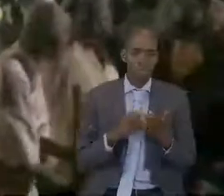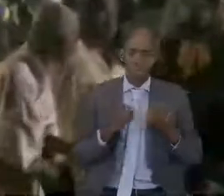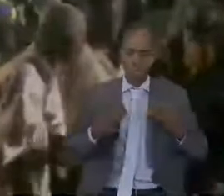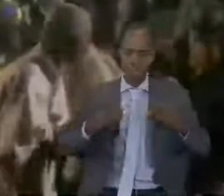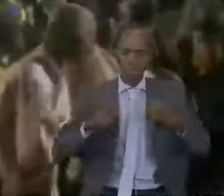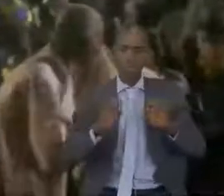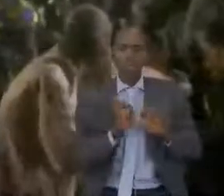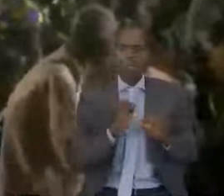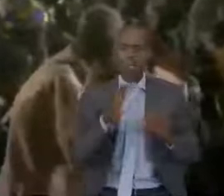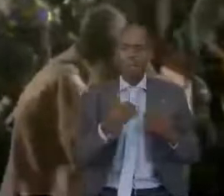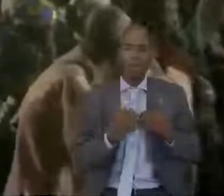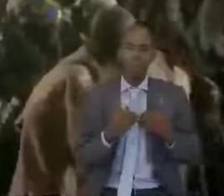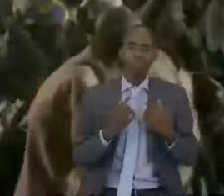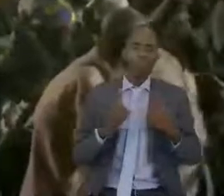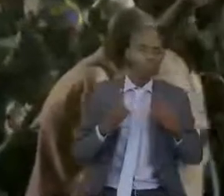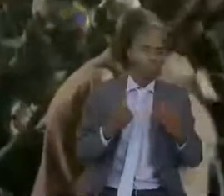essayé.